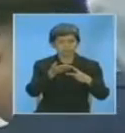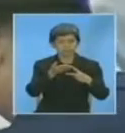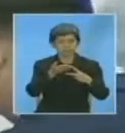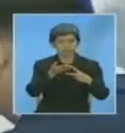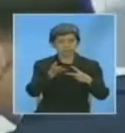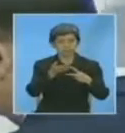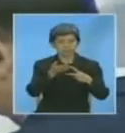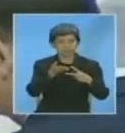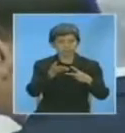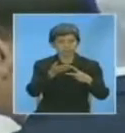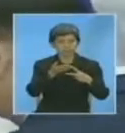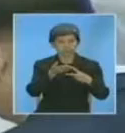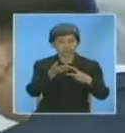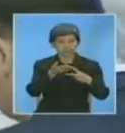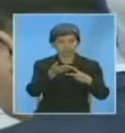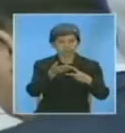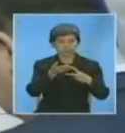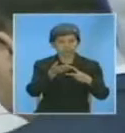จงรัก